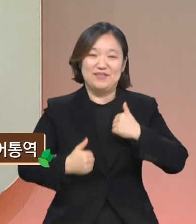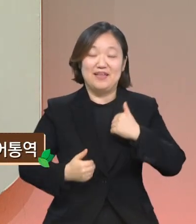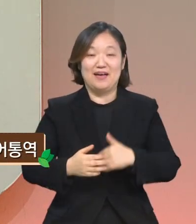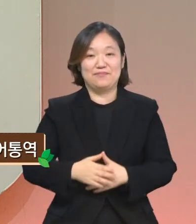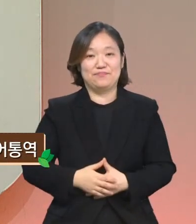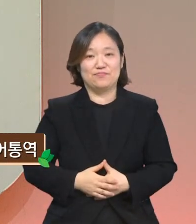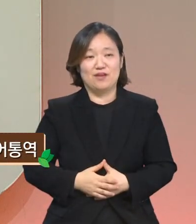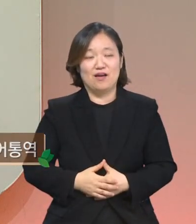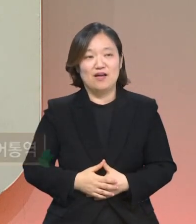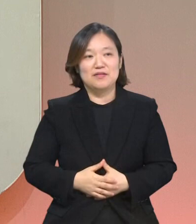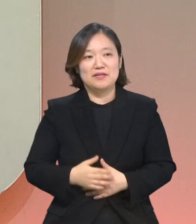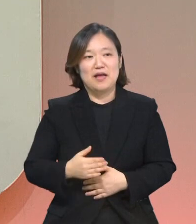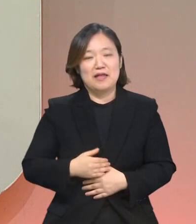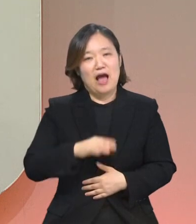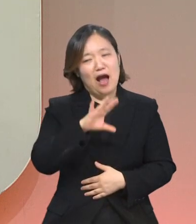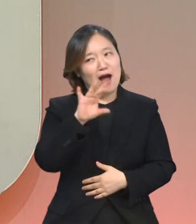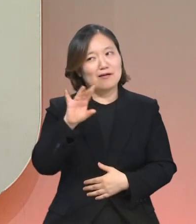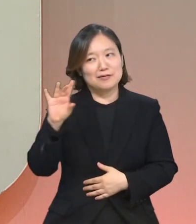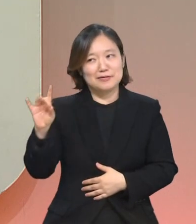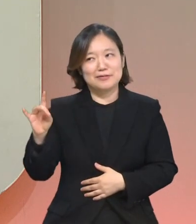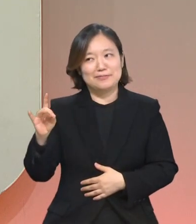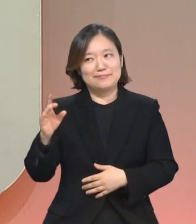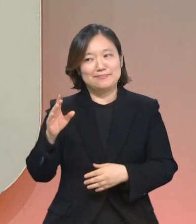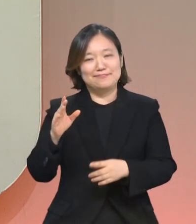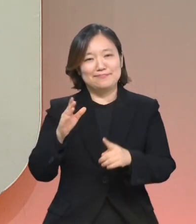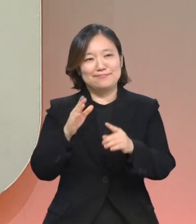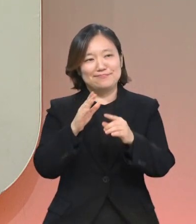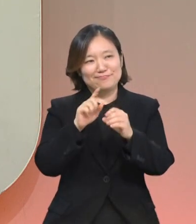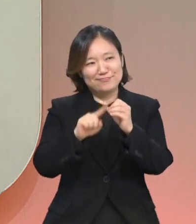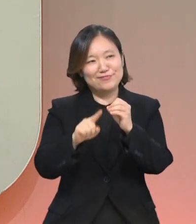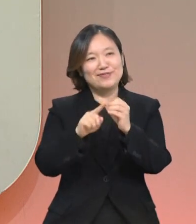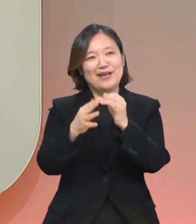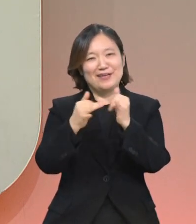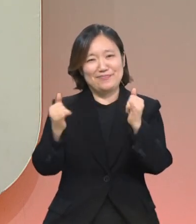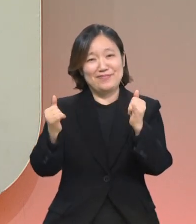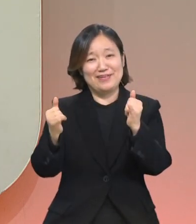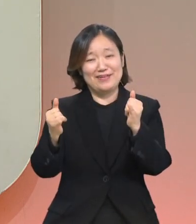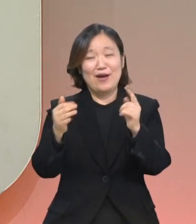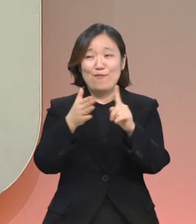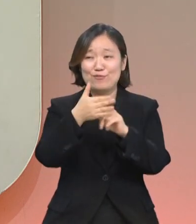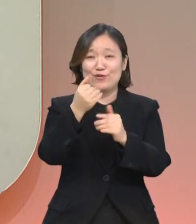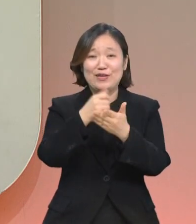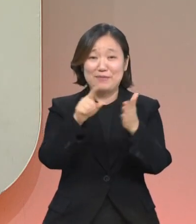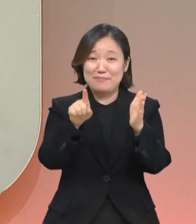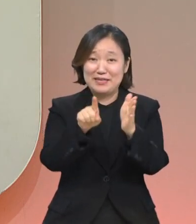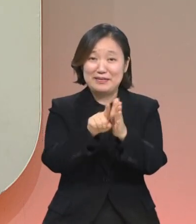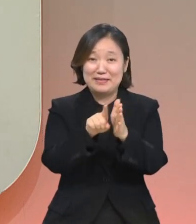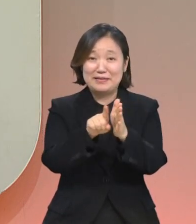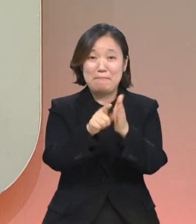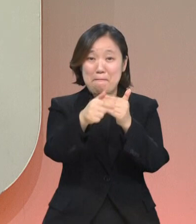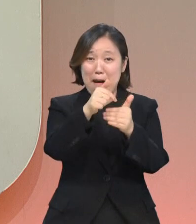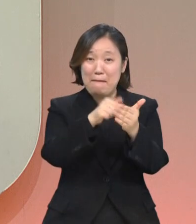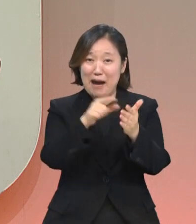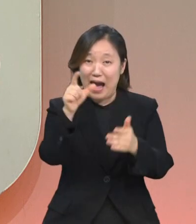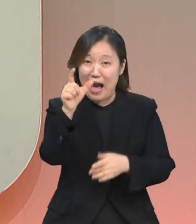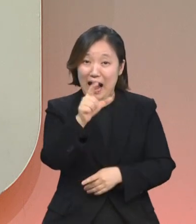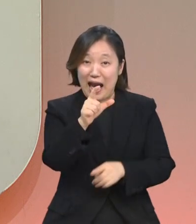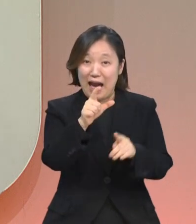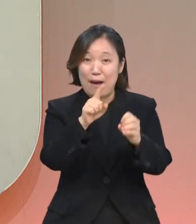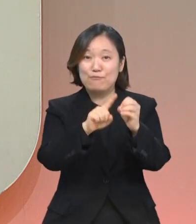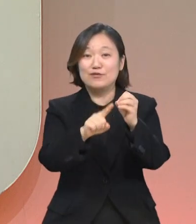그 종종 불자님들께 불심이 깊은 불자님들께 이런 말을 많이